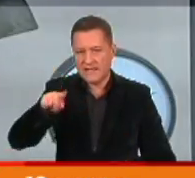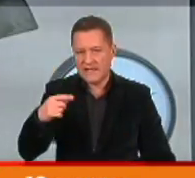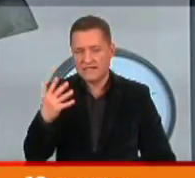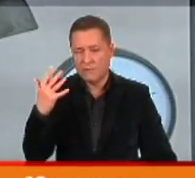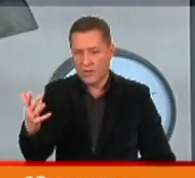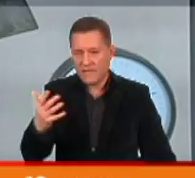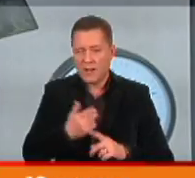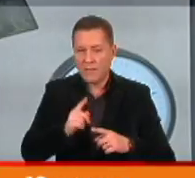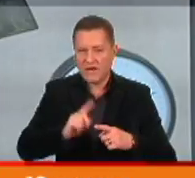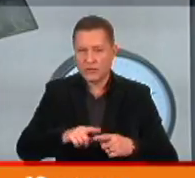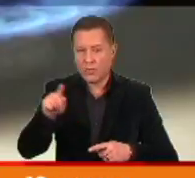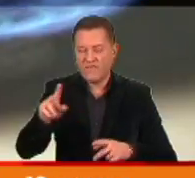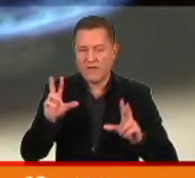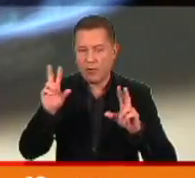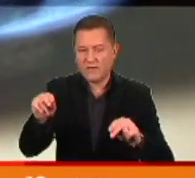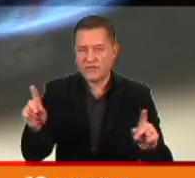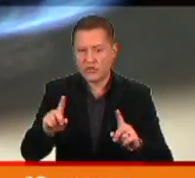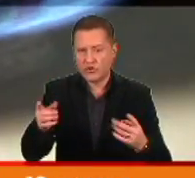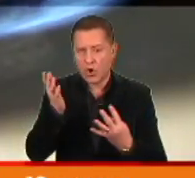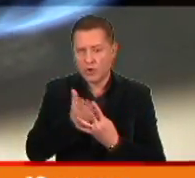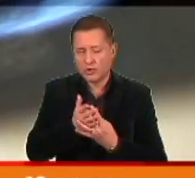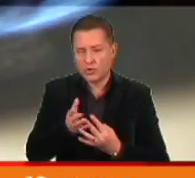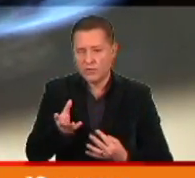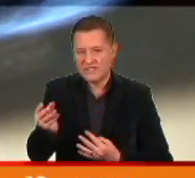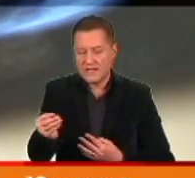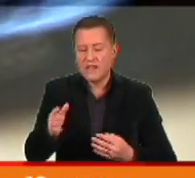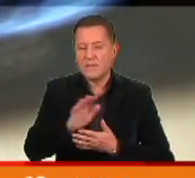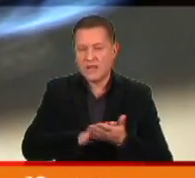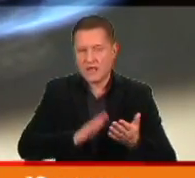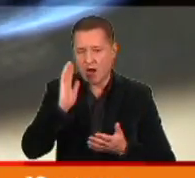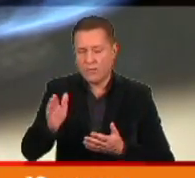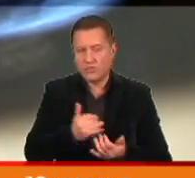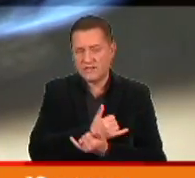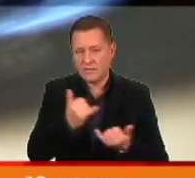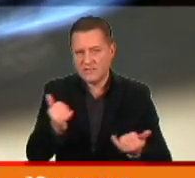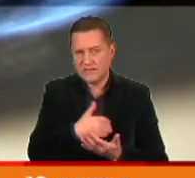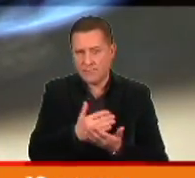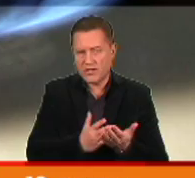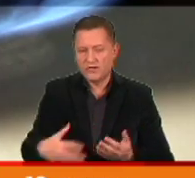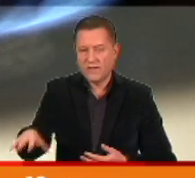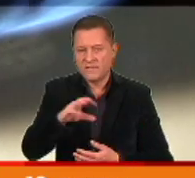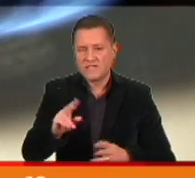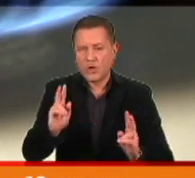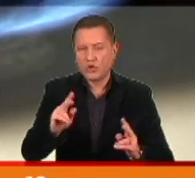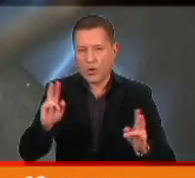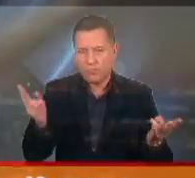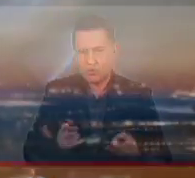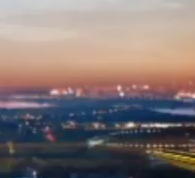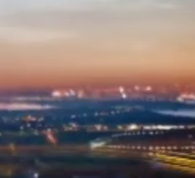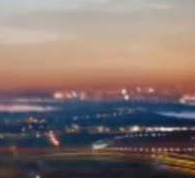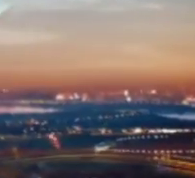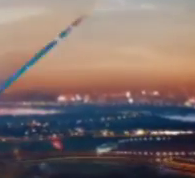23,5%. При цьому він пообіцяв, що субсидіями і надалі будуть забезпечувати усіх, хто їх потребує.